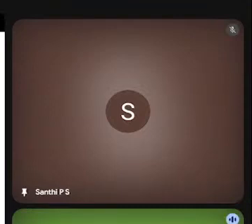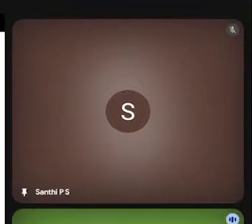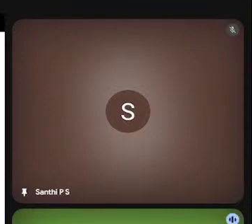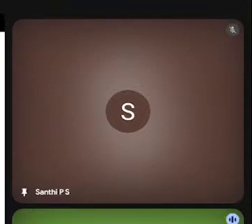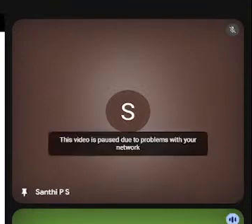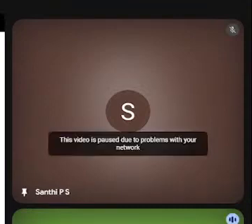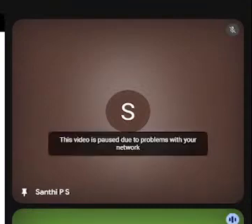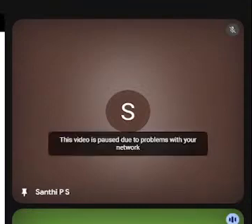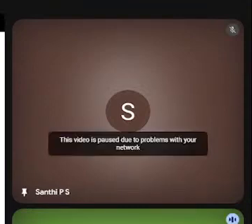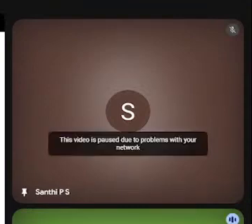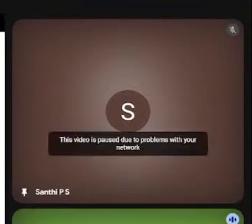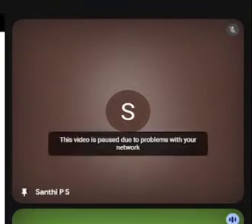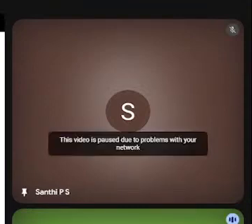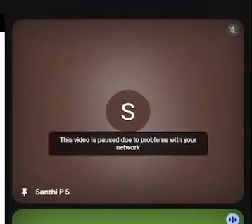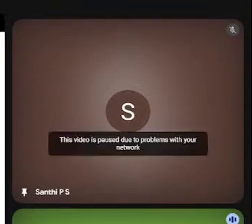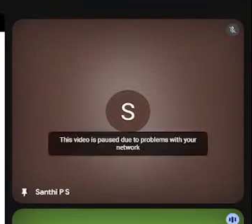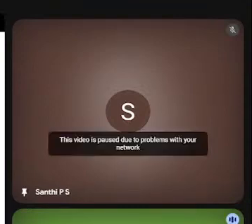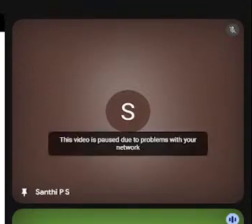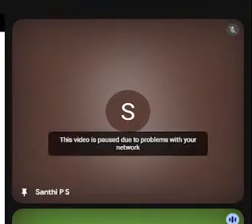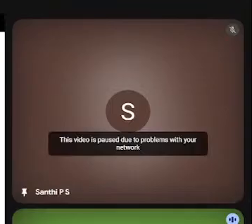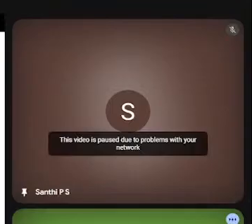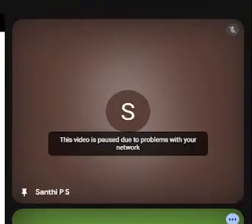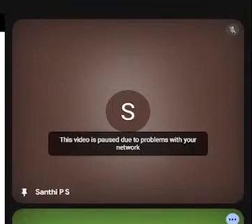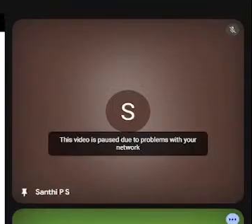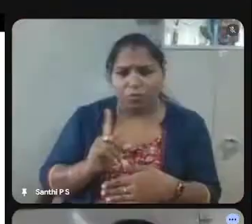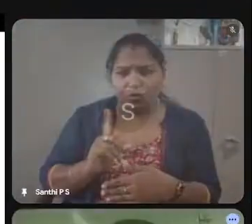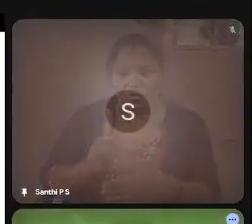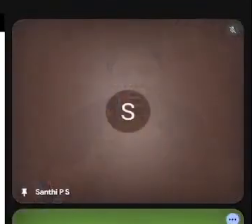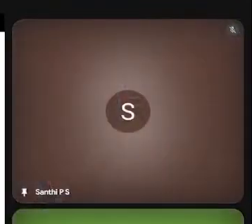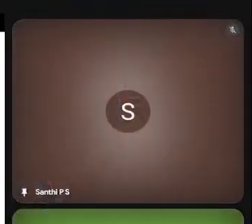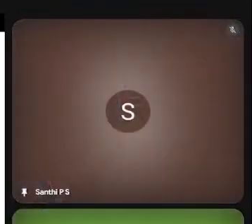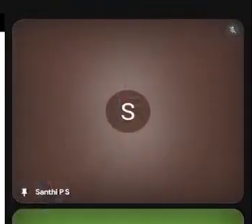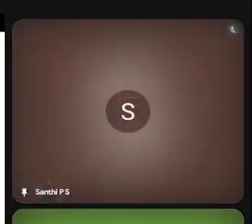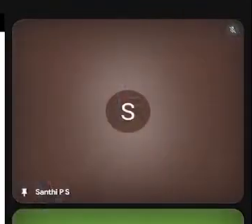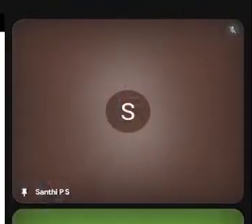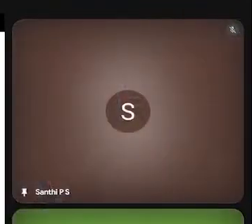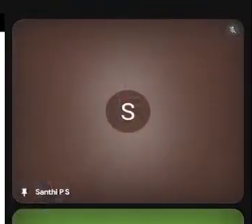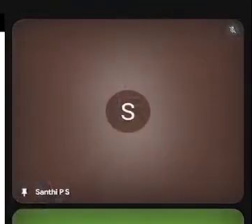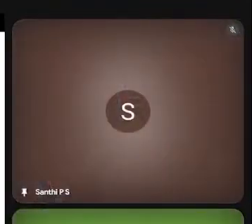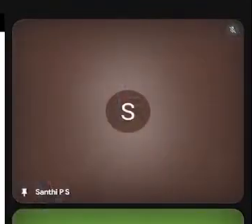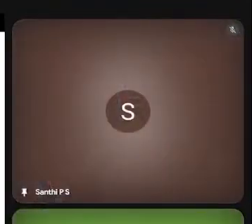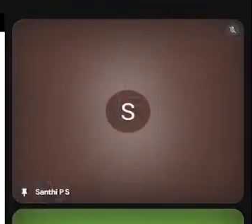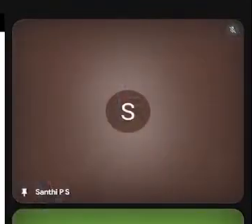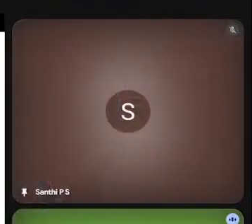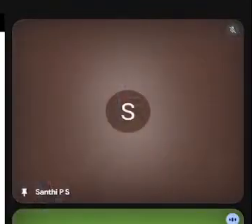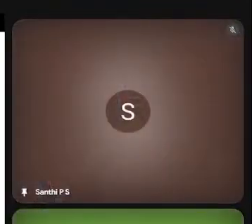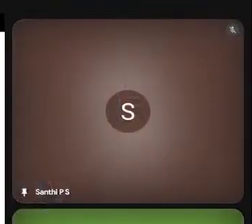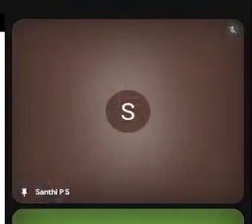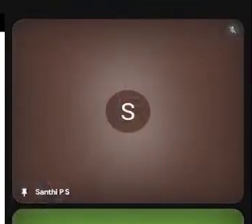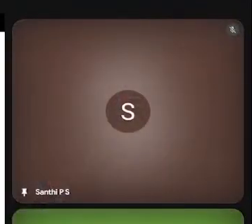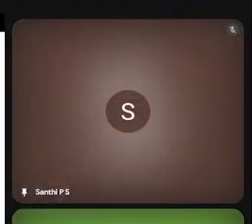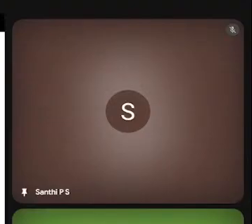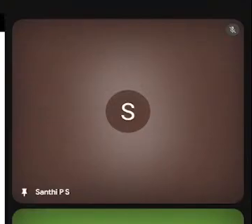ഇളയാൾക്ക് അറ്റൻഷൻ കൂടുതൽ കൊടുക്കുന്നു എന്നുള്ള രീതിയിലുള്ള പരാതികൾ എന്തെങ്കിലും പറയാറുണ്ടോ? ഇപ്പൊ അവളെ എടുക്കുകയാണെങ്കിൽ എന്നെ എടുക്കണം,